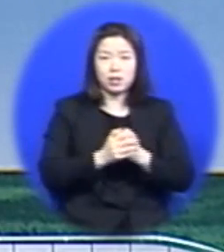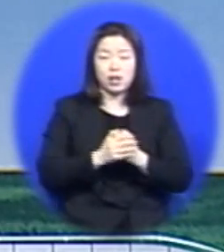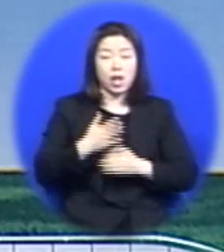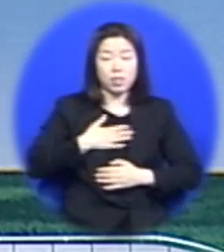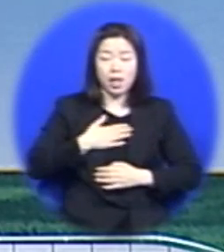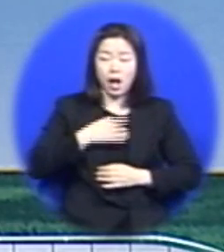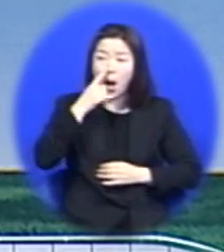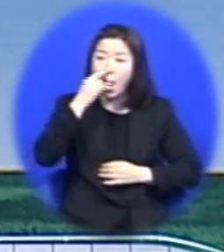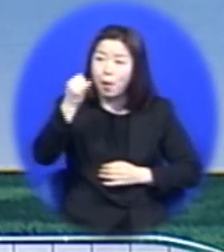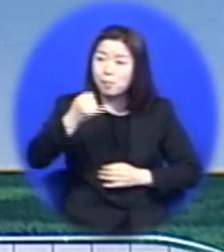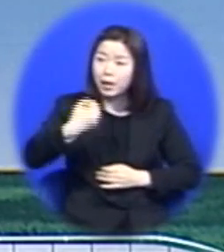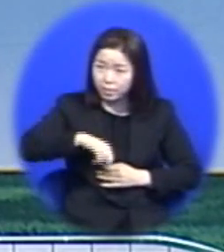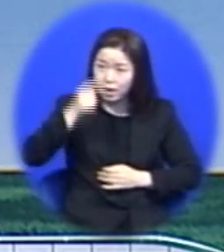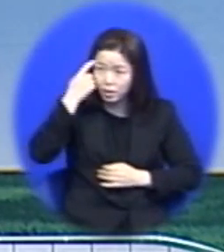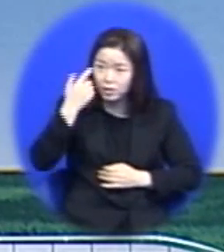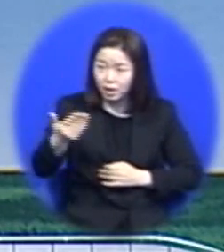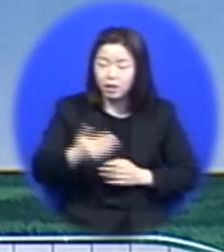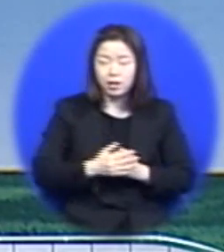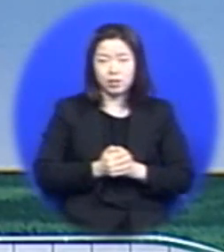엄마 딸이야.